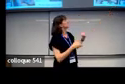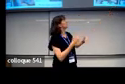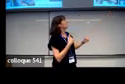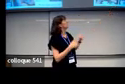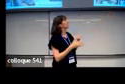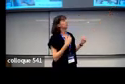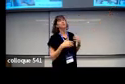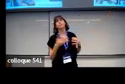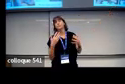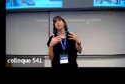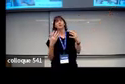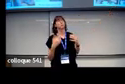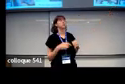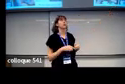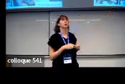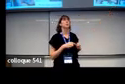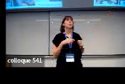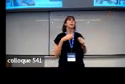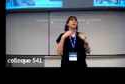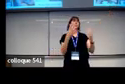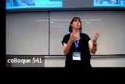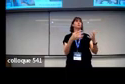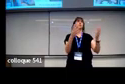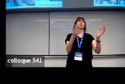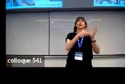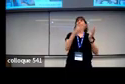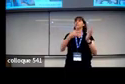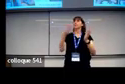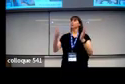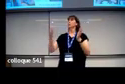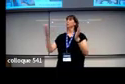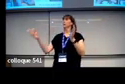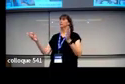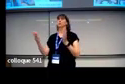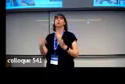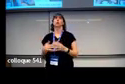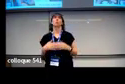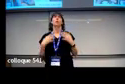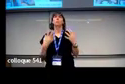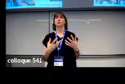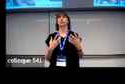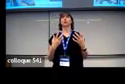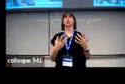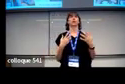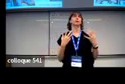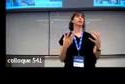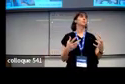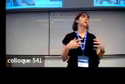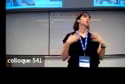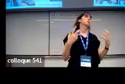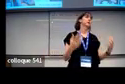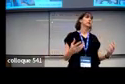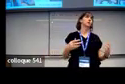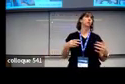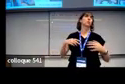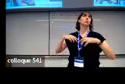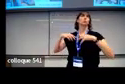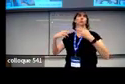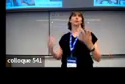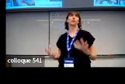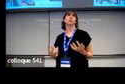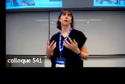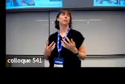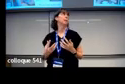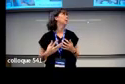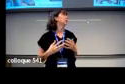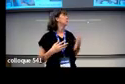puis ensuite, on fait les définitions ensemble, etc. Puis aussi, un travail à faire tout le long de la session, leur propre projet de recherche en équipe, ils inventent une question, tout le